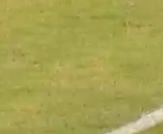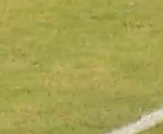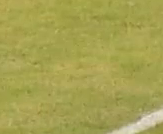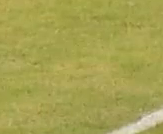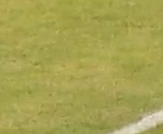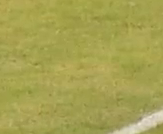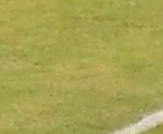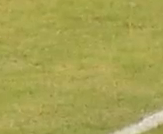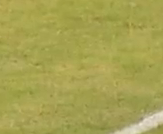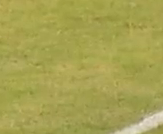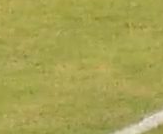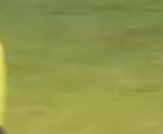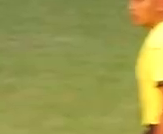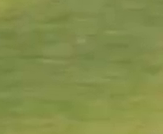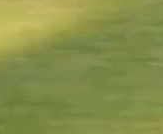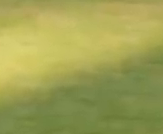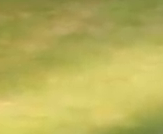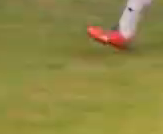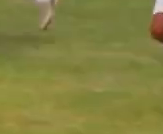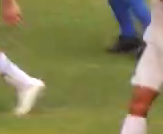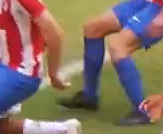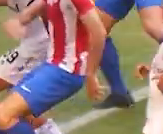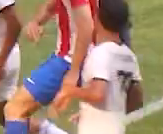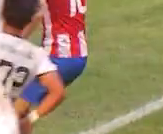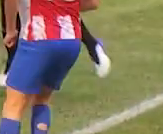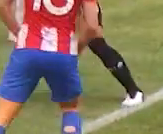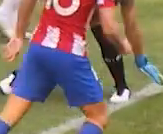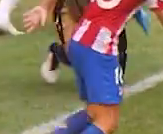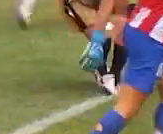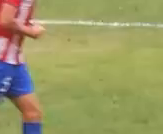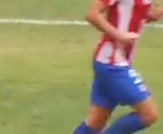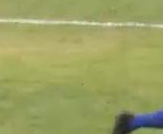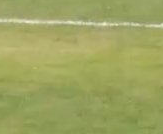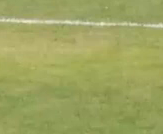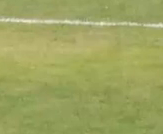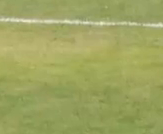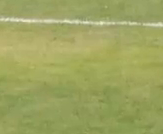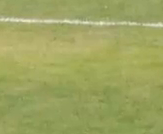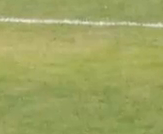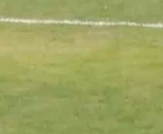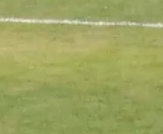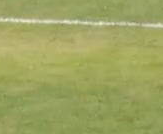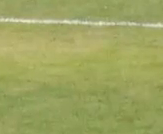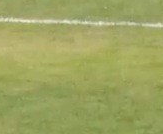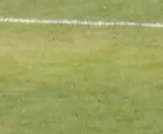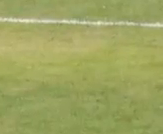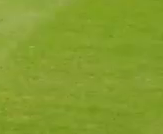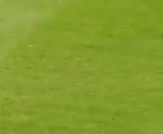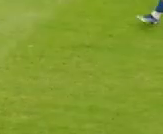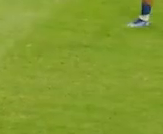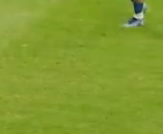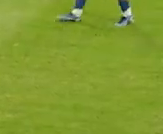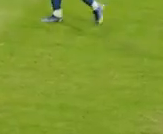U20, Atletico Madrid U18, dan Barcelona U18. Pertandingan keempat klub yang digelar 13 hingga 19